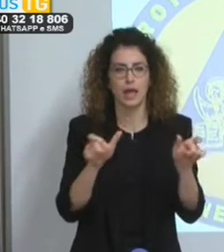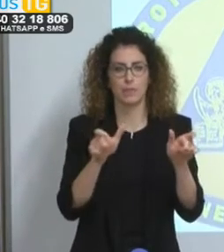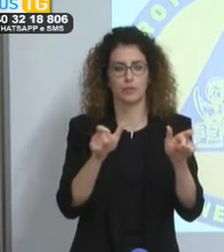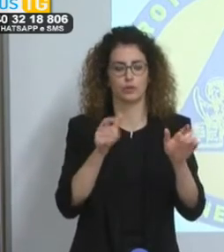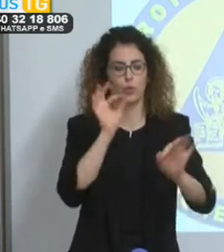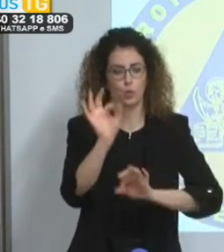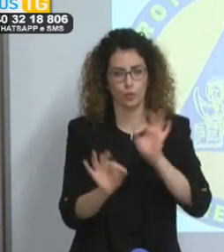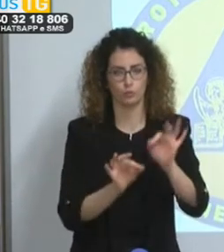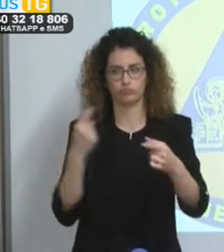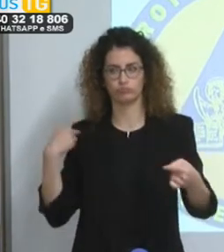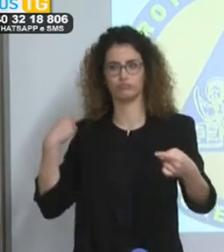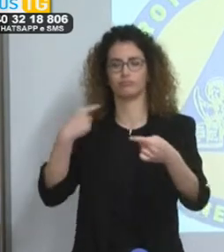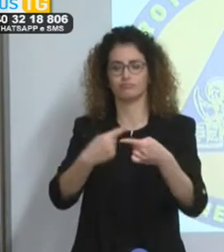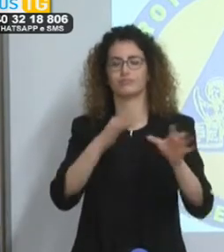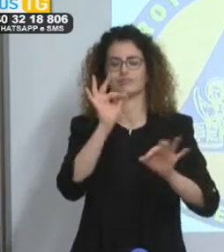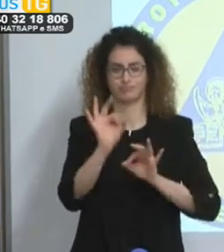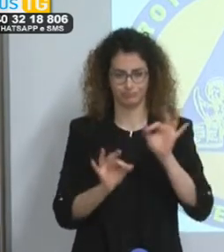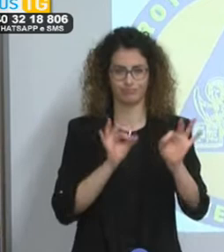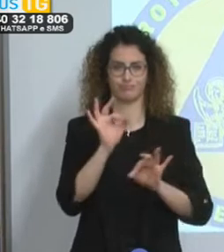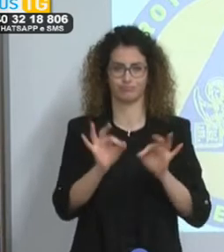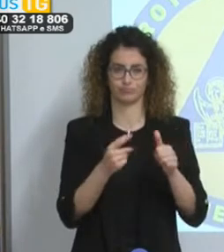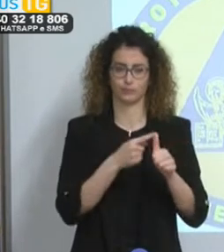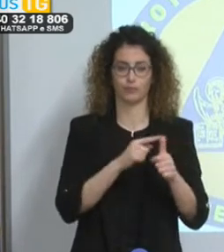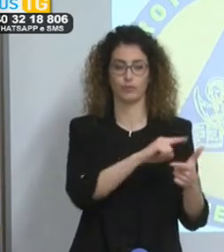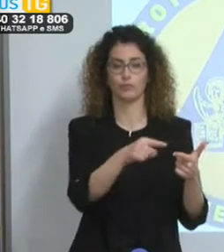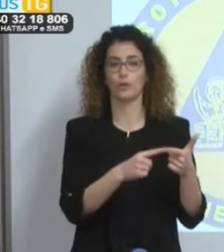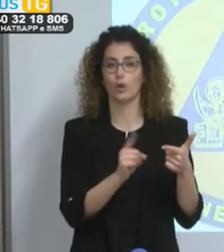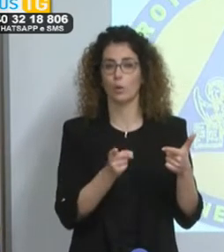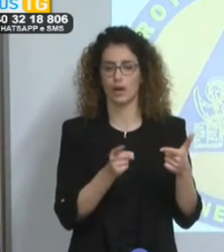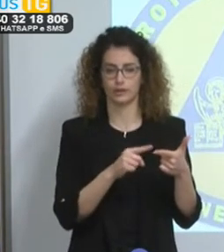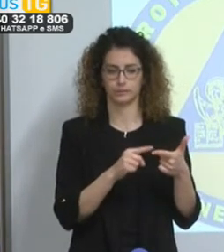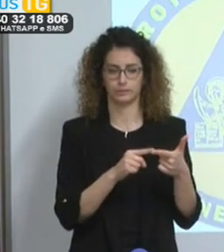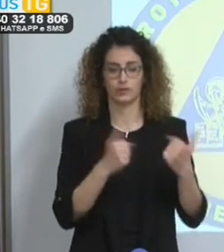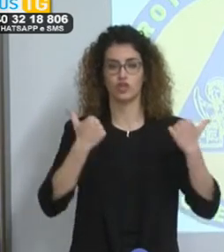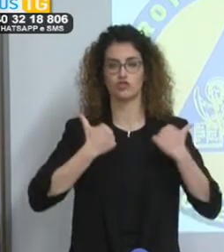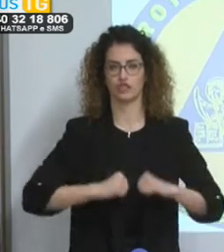riusciti. L'altro aspetto che voglio dirvi è quello che i cittadini,